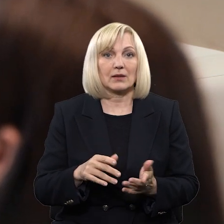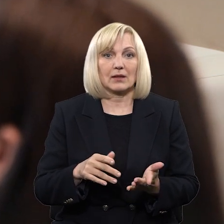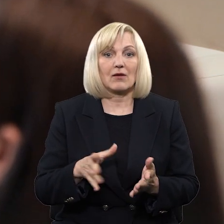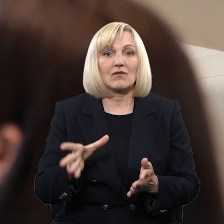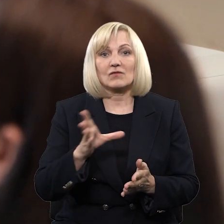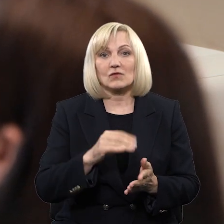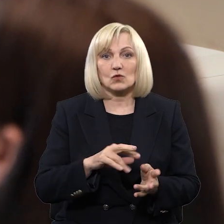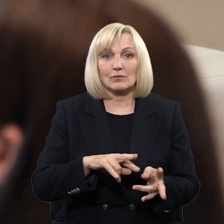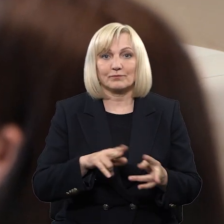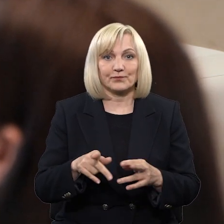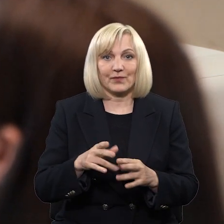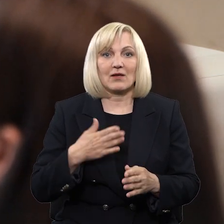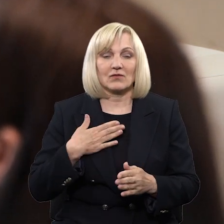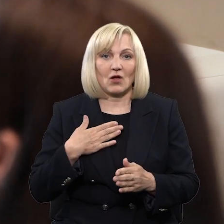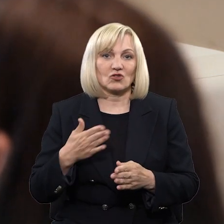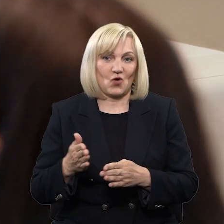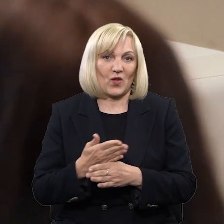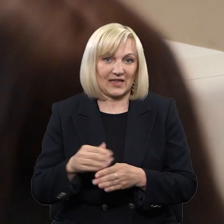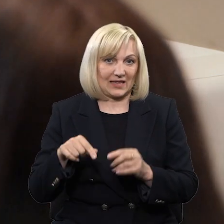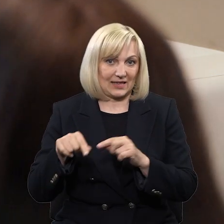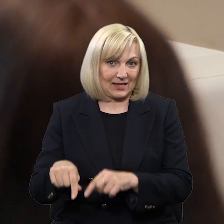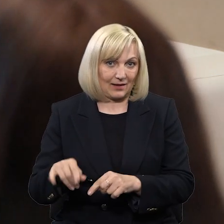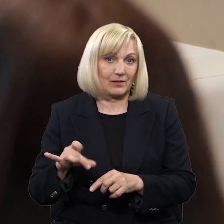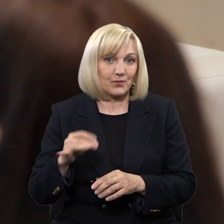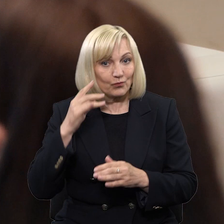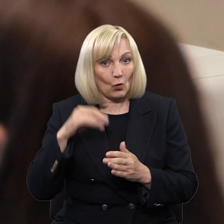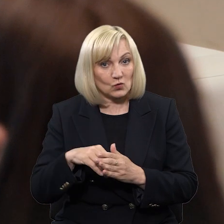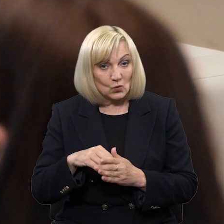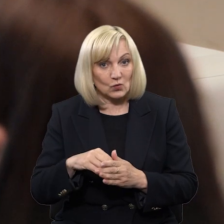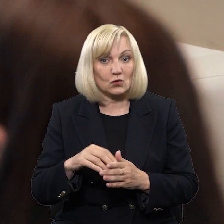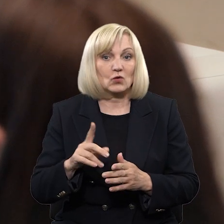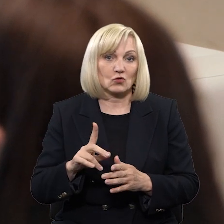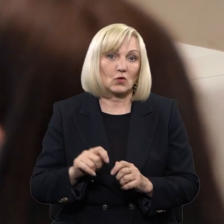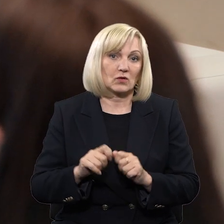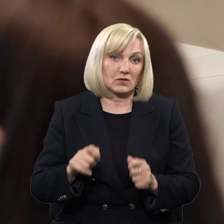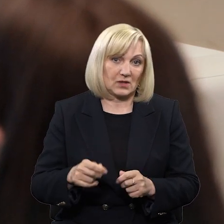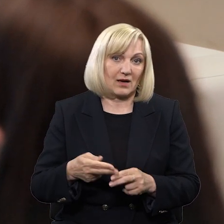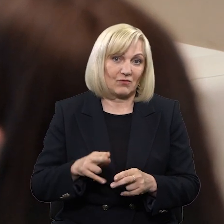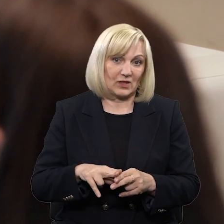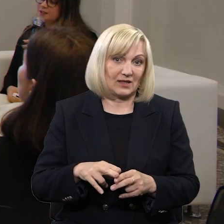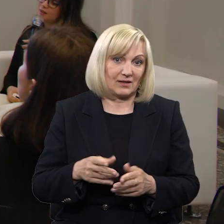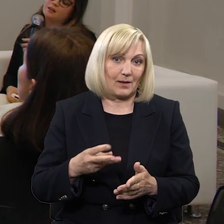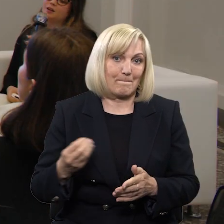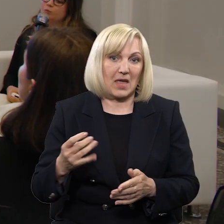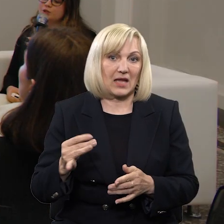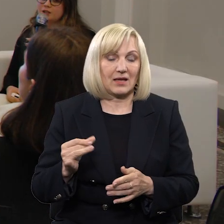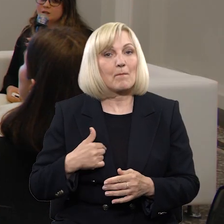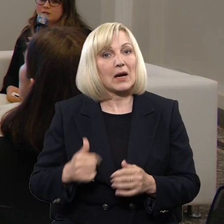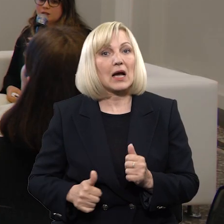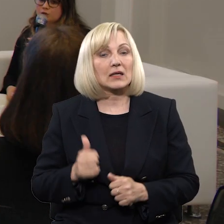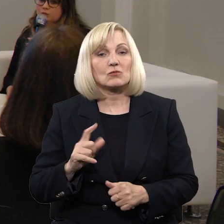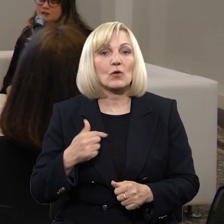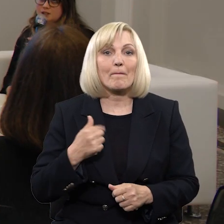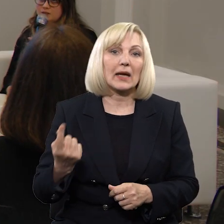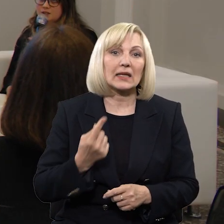вся эта работа стала переходить наши видение и по сути то что что к созданию отдела Эрмитаж Медиа Мы